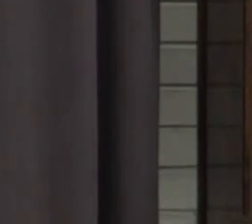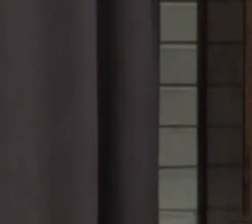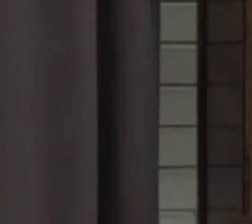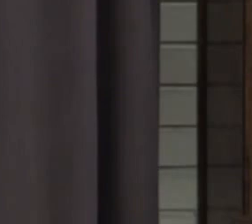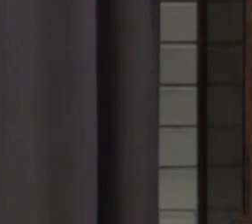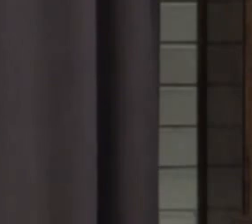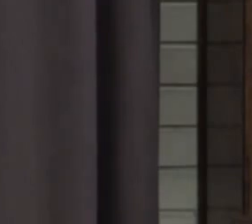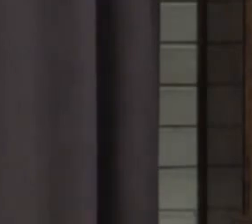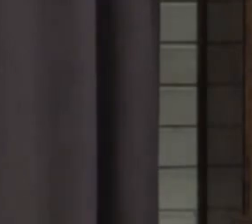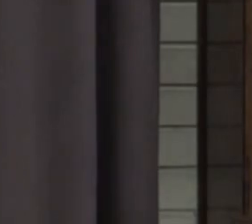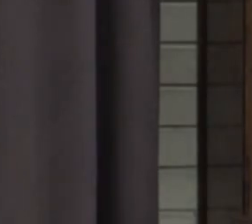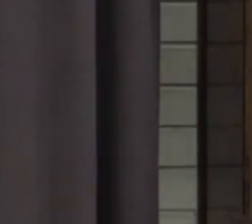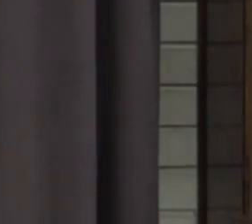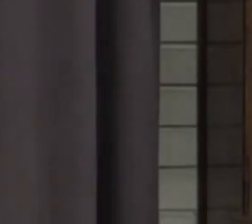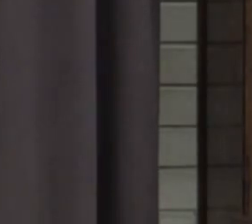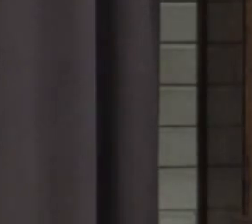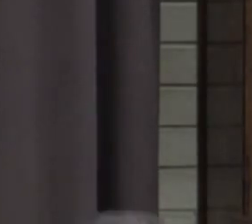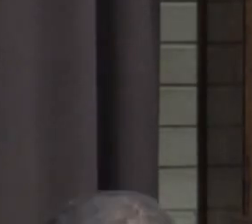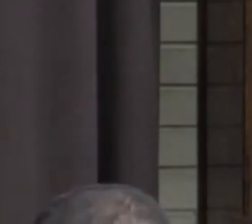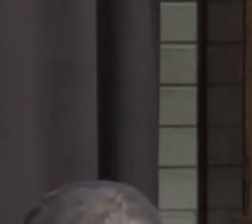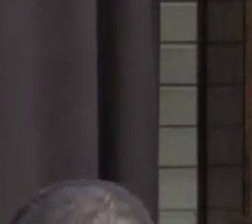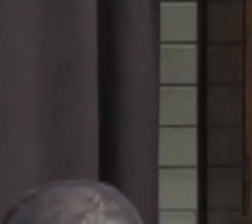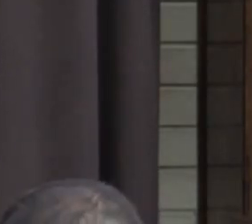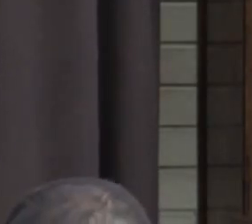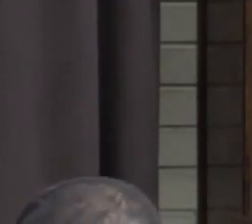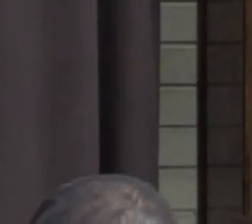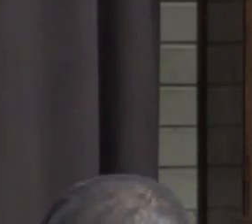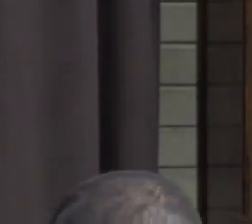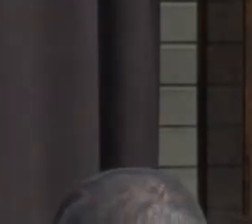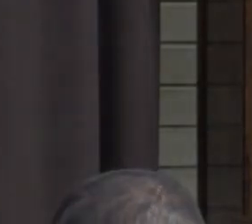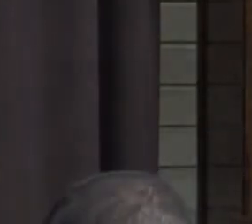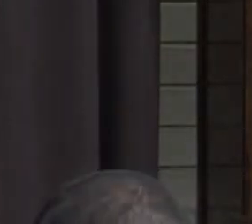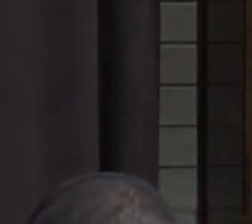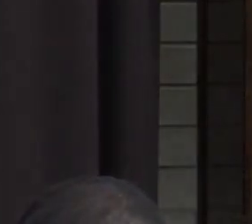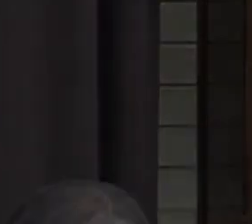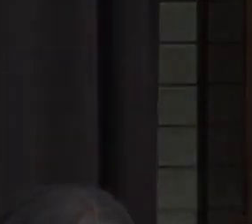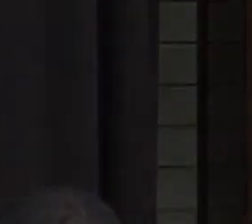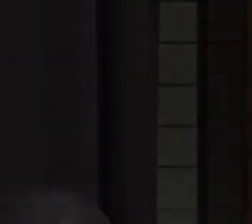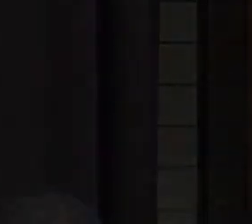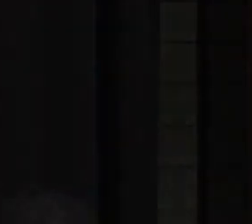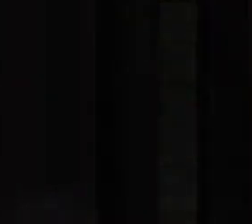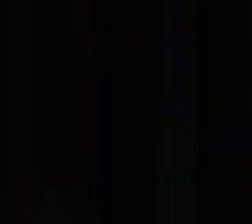أقول لكم وأفوض أمري إلى الله إن الله بصير بالعباد وأقم الصلاة